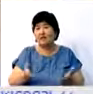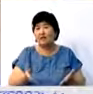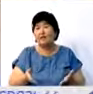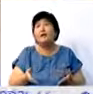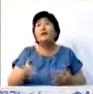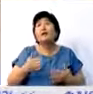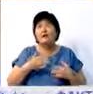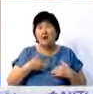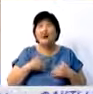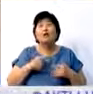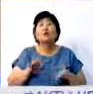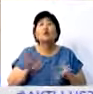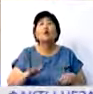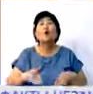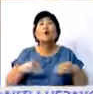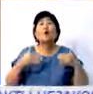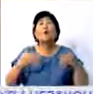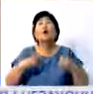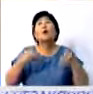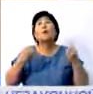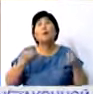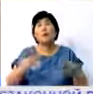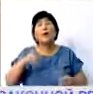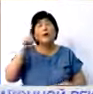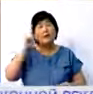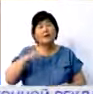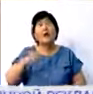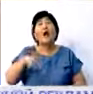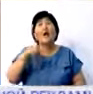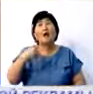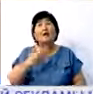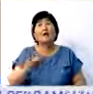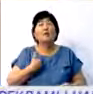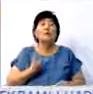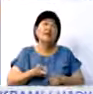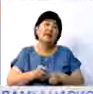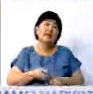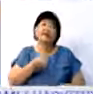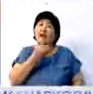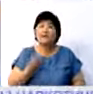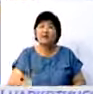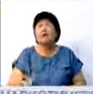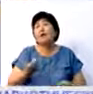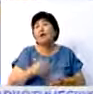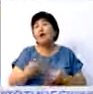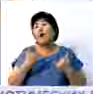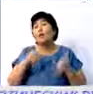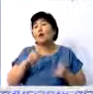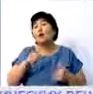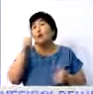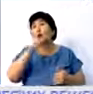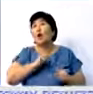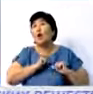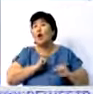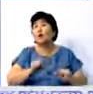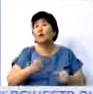Я не то чтобы его продвигаю, я просто знаю его, говорю на нем, и мне это нравится. Почетным знаком «Патриот года» за мужество